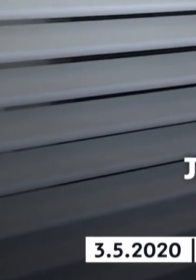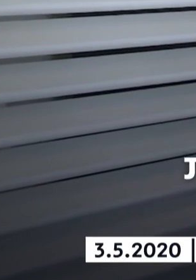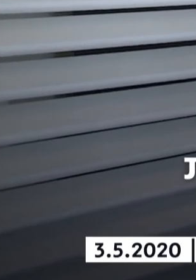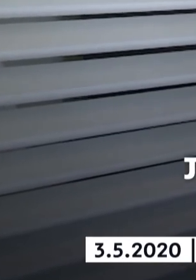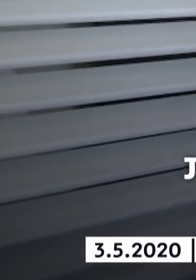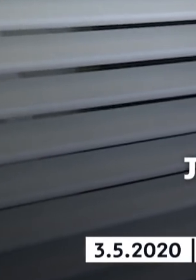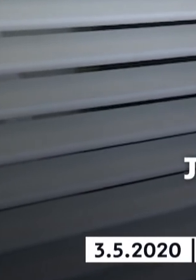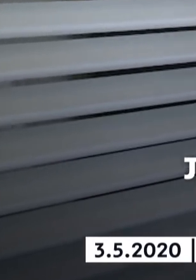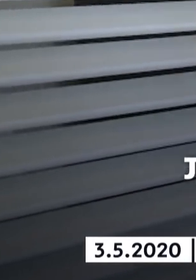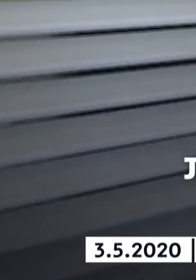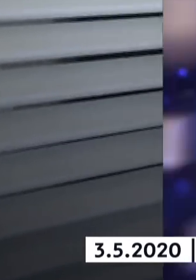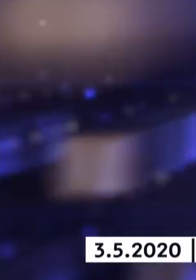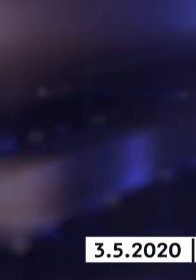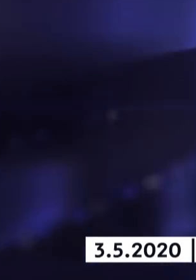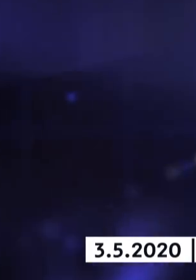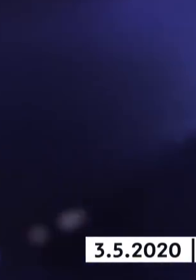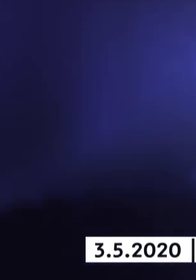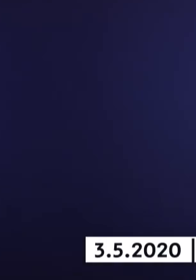ההנחיות הרצויות ולהכין את עצמנו.